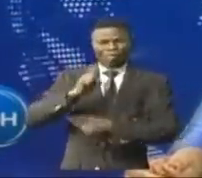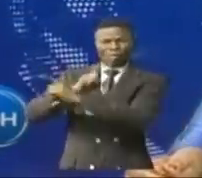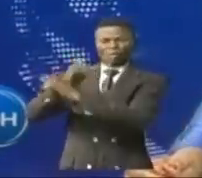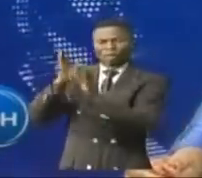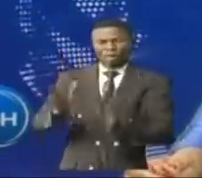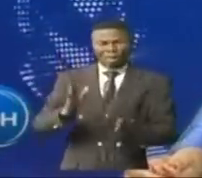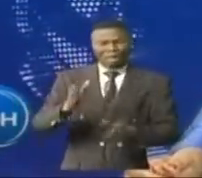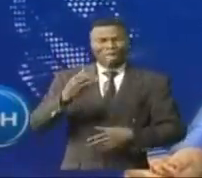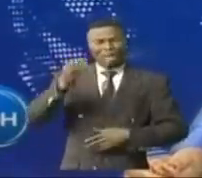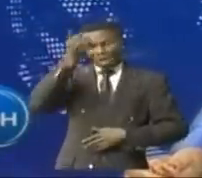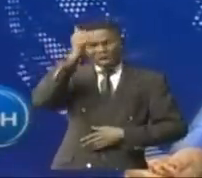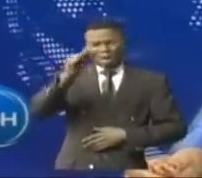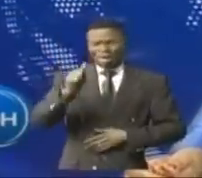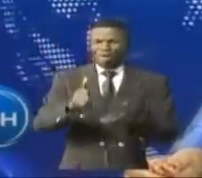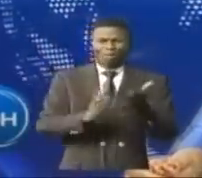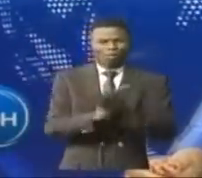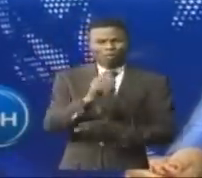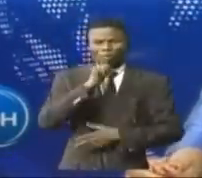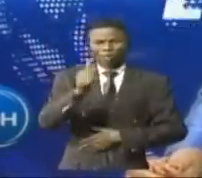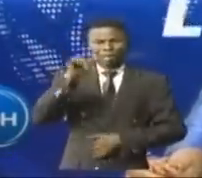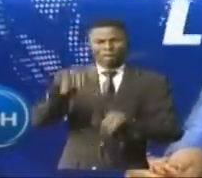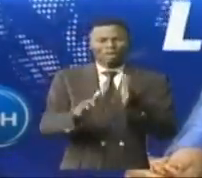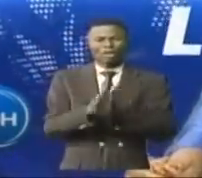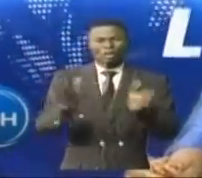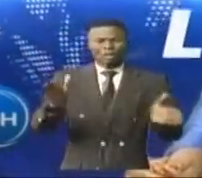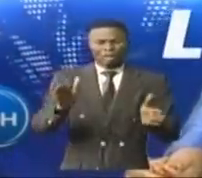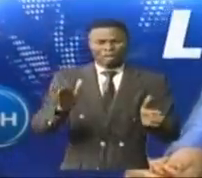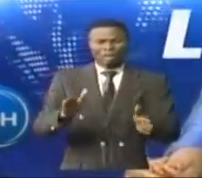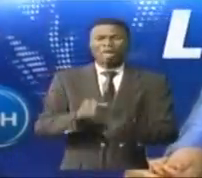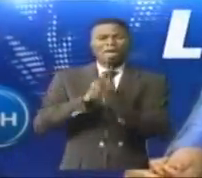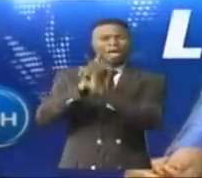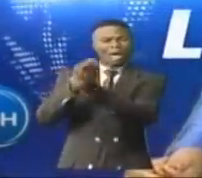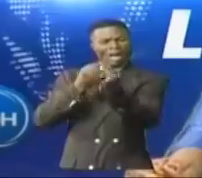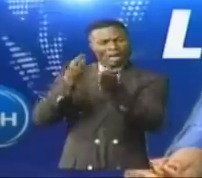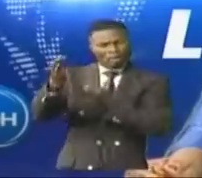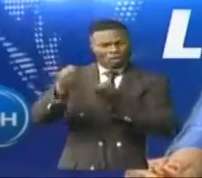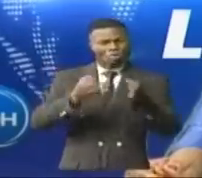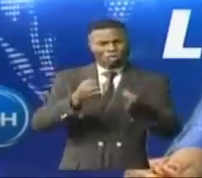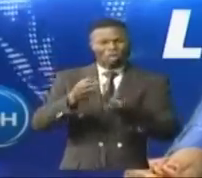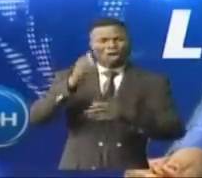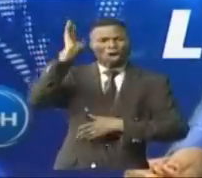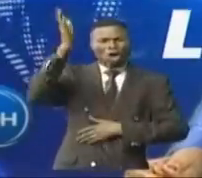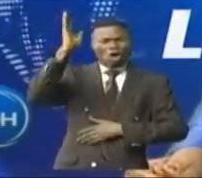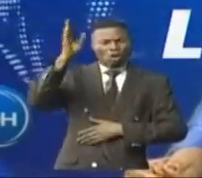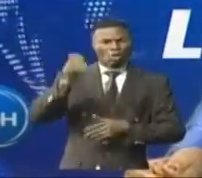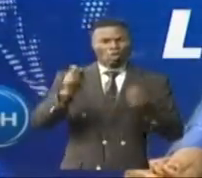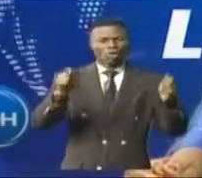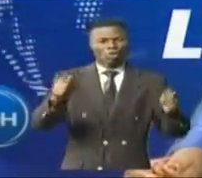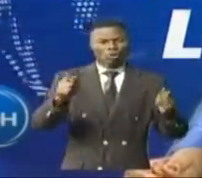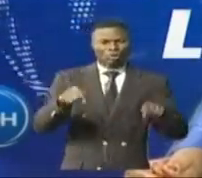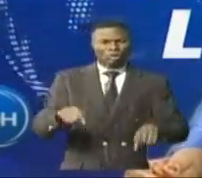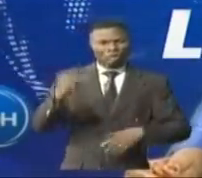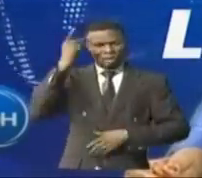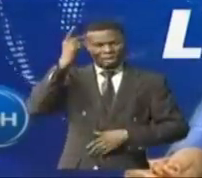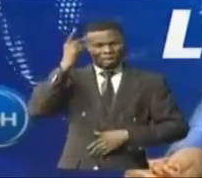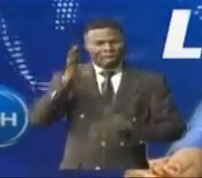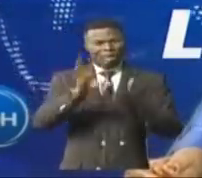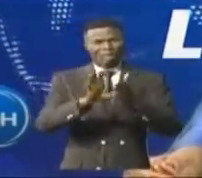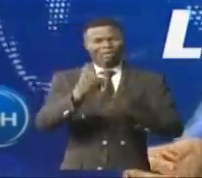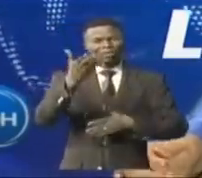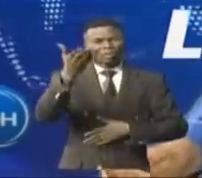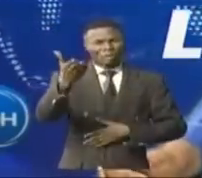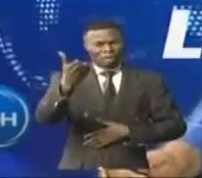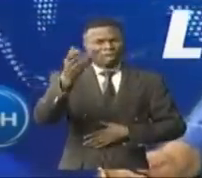que la grève n'est pas motivée. Son secrétaire général a donné les raisons dans une conférence de presse tenue à Kinshasa. Reportage de